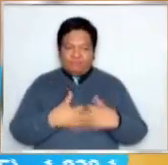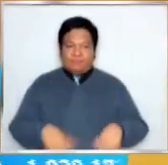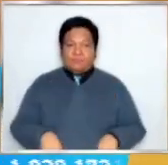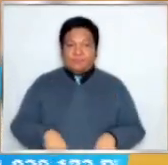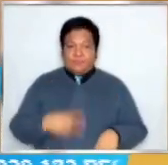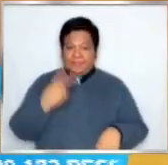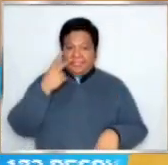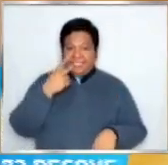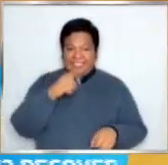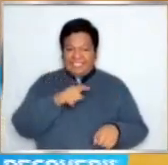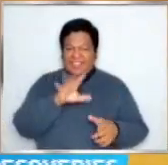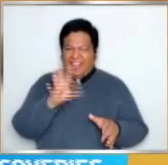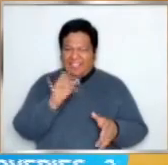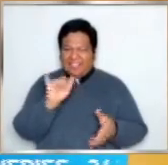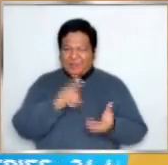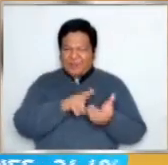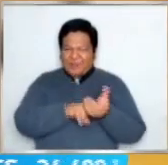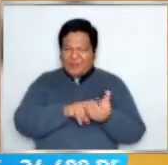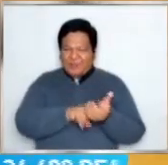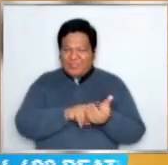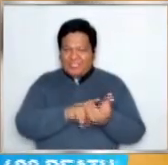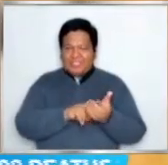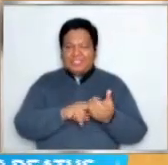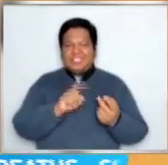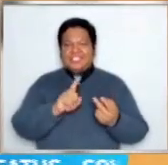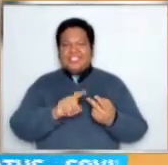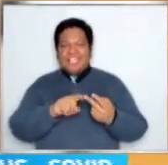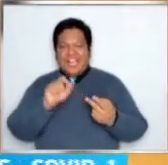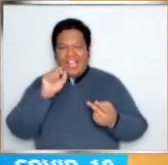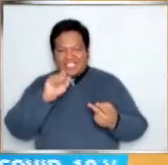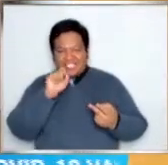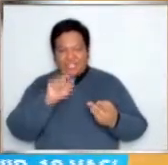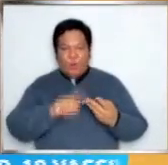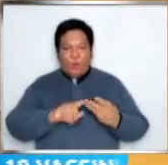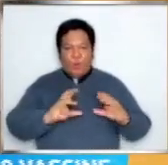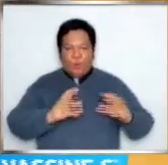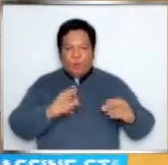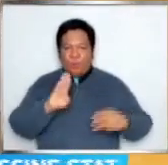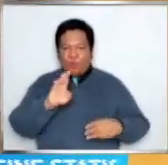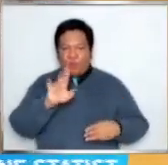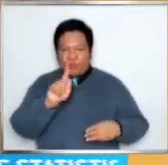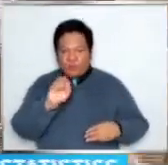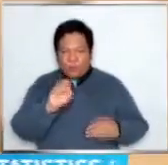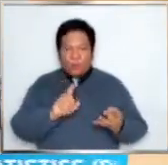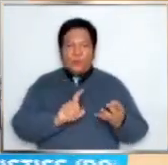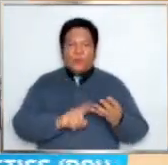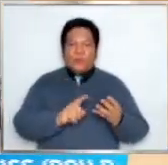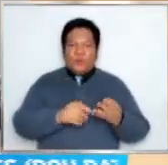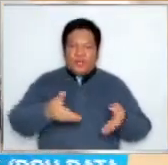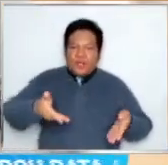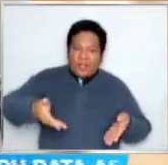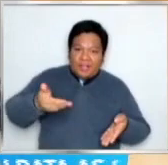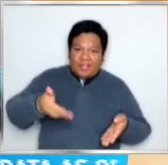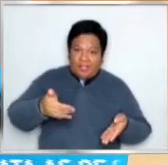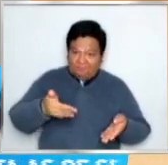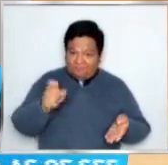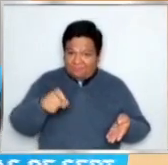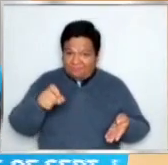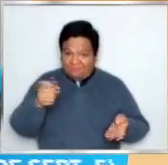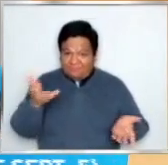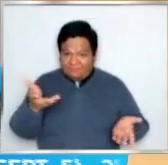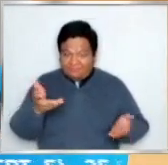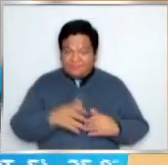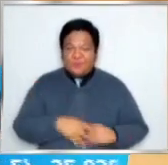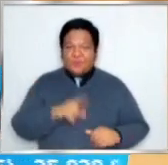baby, carrots, burrito, little peanut, sunny side up, anyone? Priceless mommy and baby